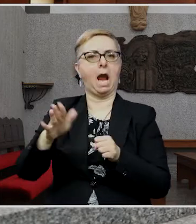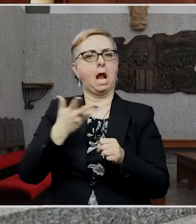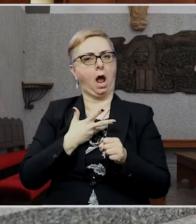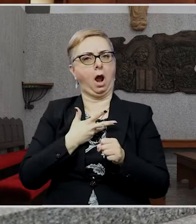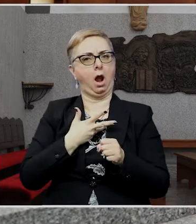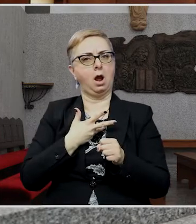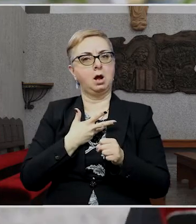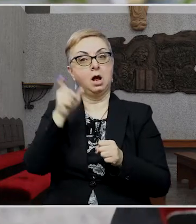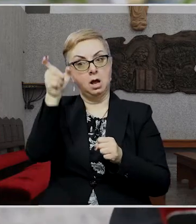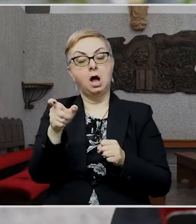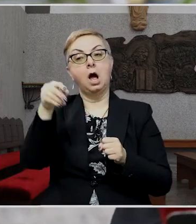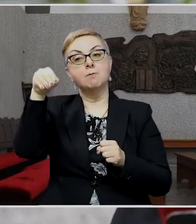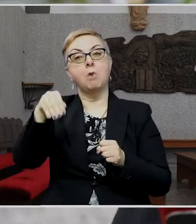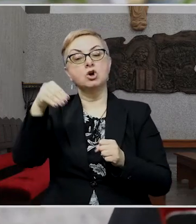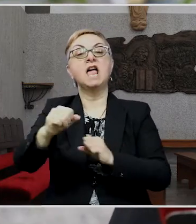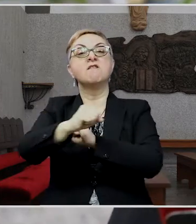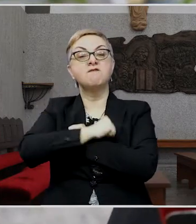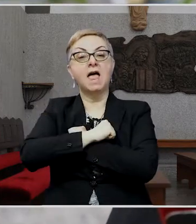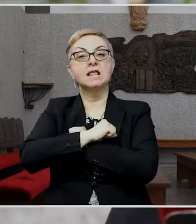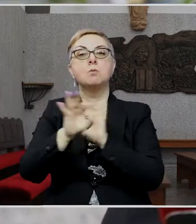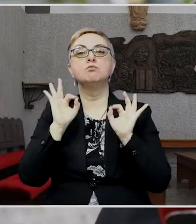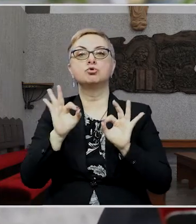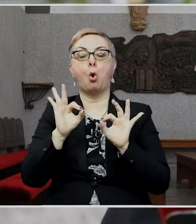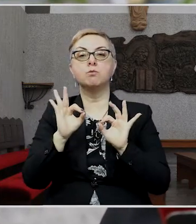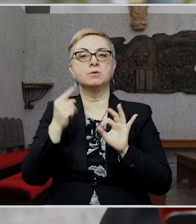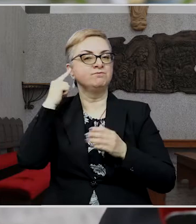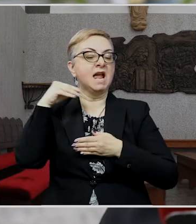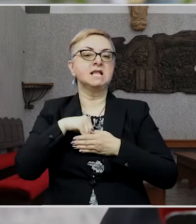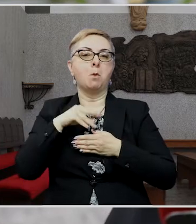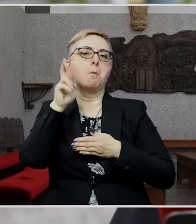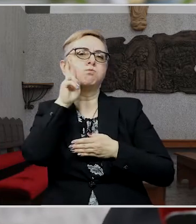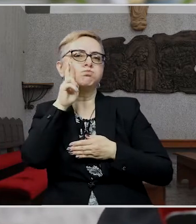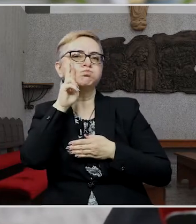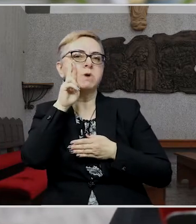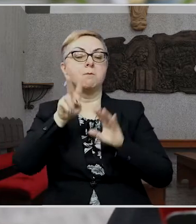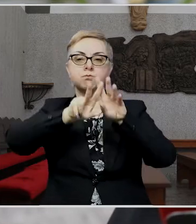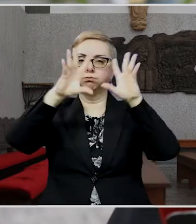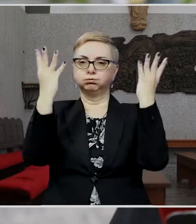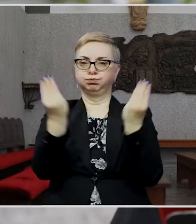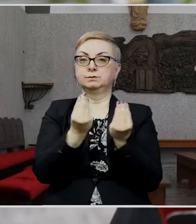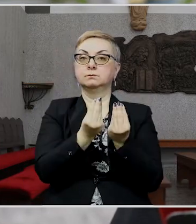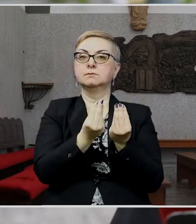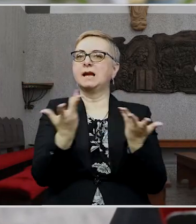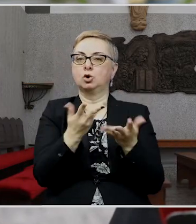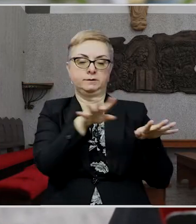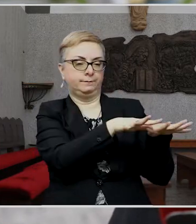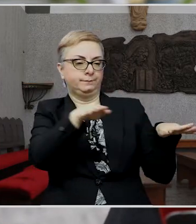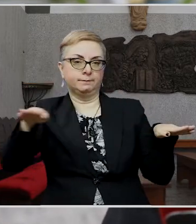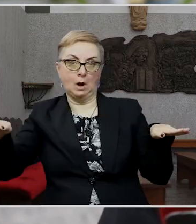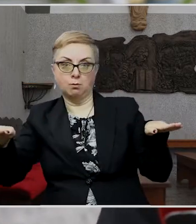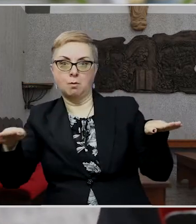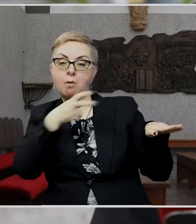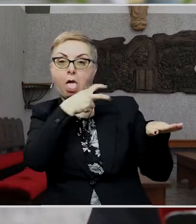di mosè diventa un tutt'uno con il senso di paternità che nutre per la sua gente